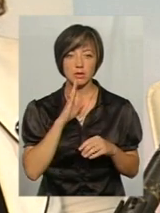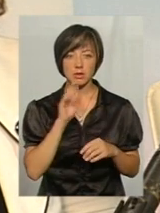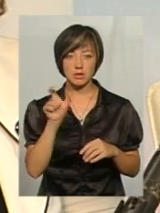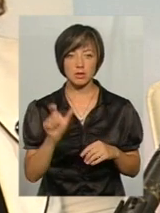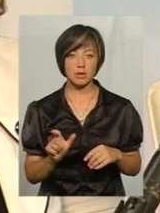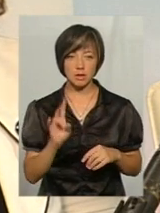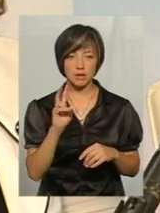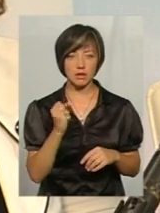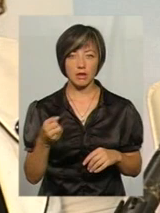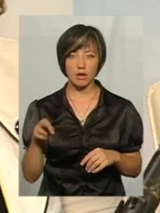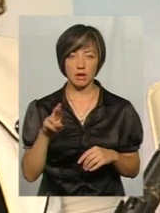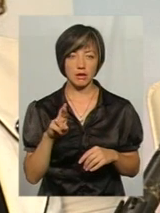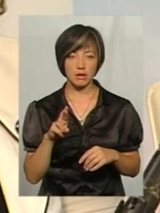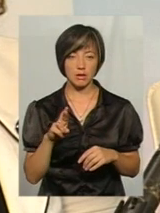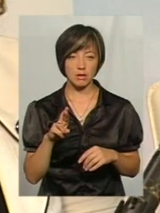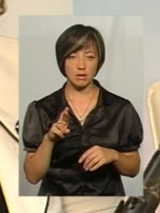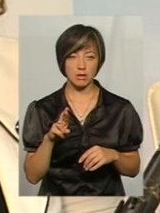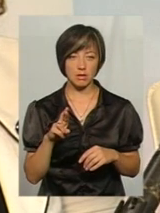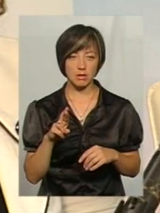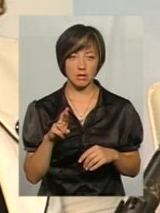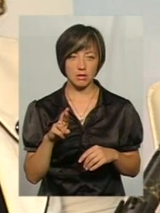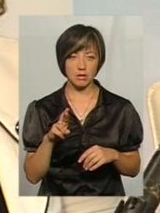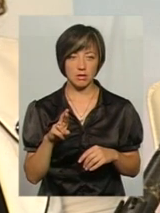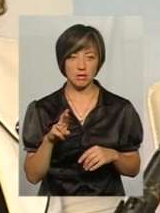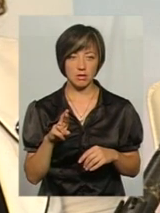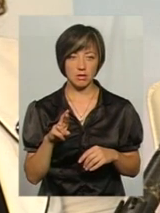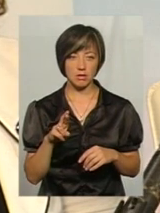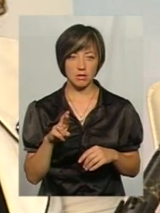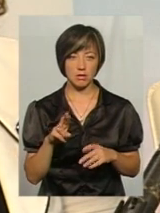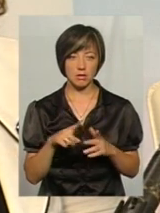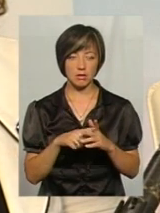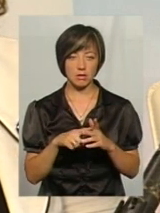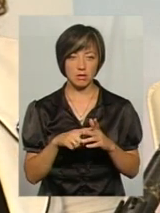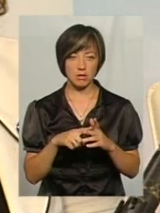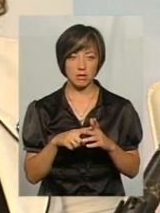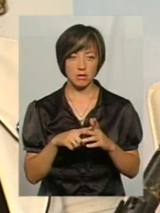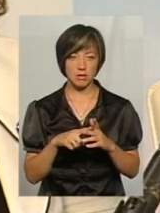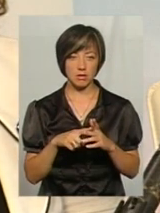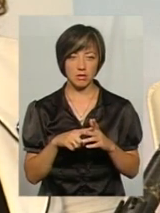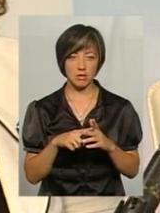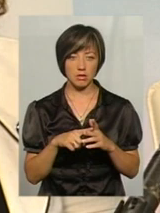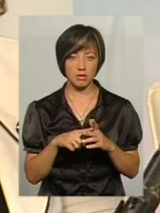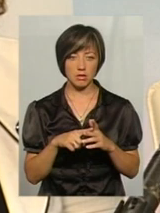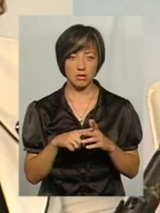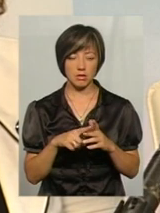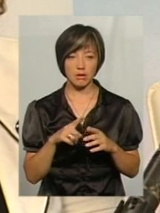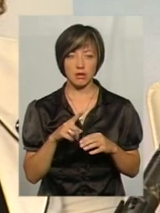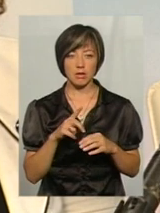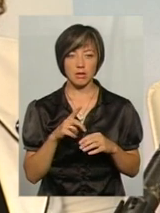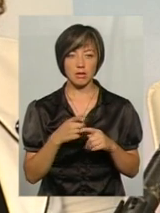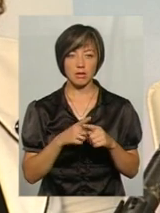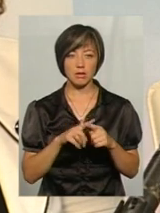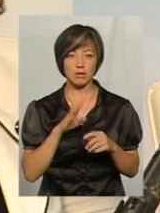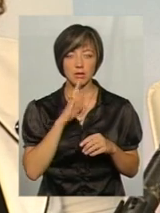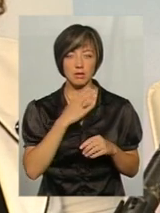не пам'ятаю ім'я, ну, Надежда, по-моему, не по-моему, она мне душила. Вот,